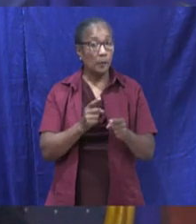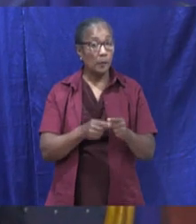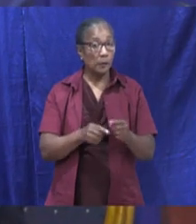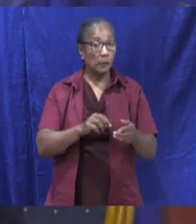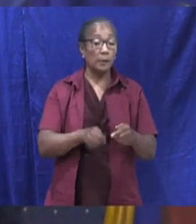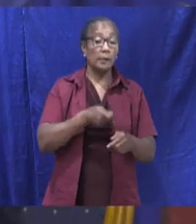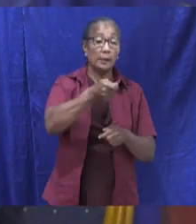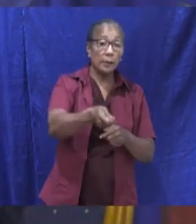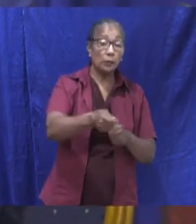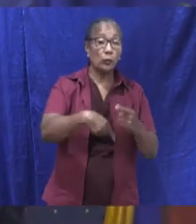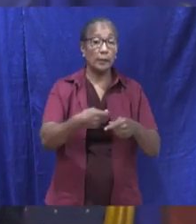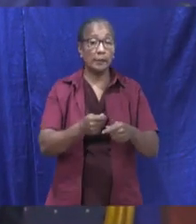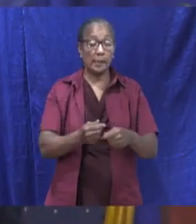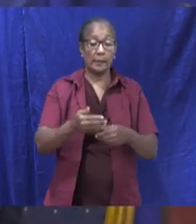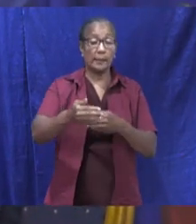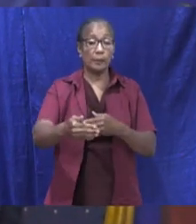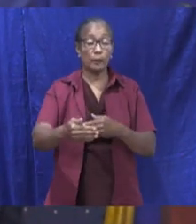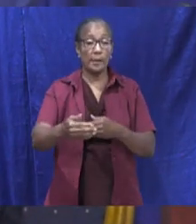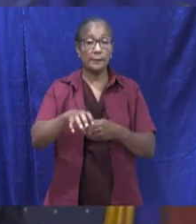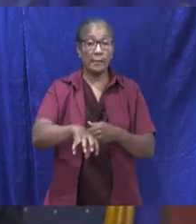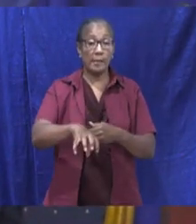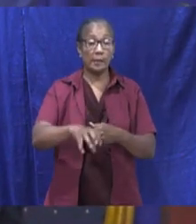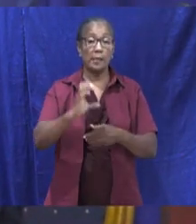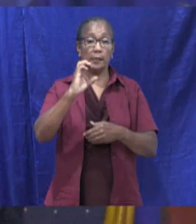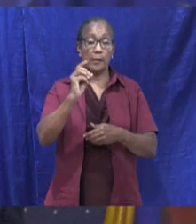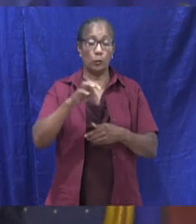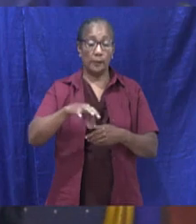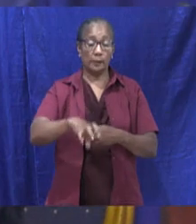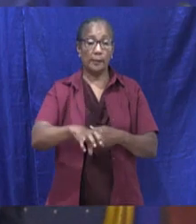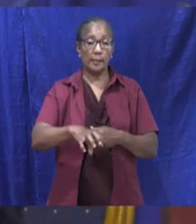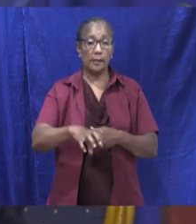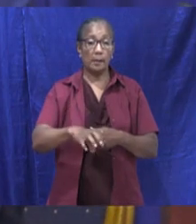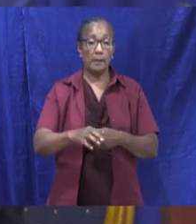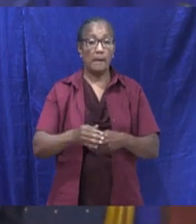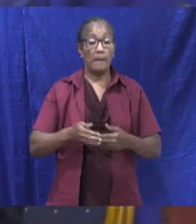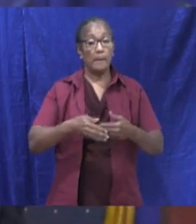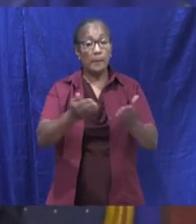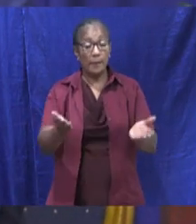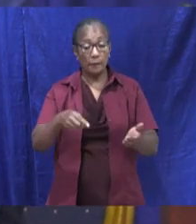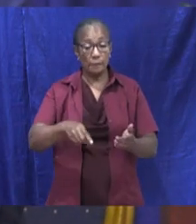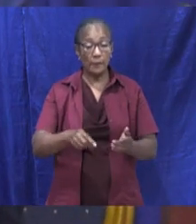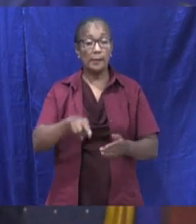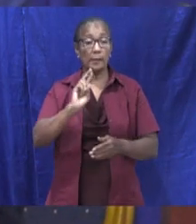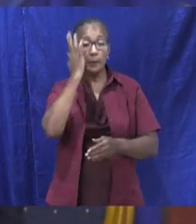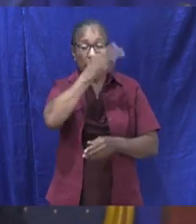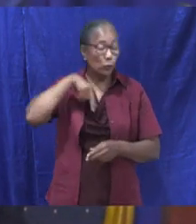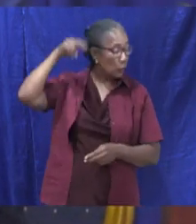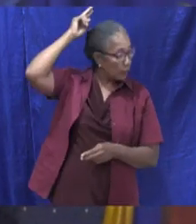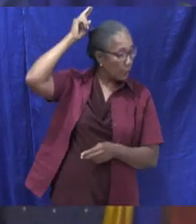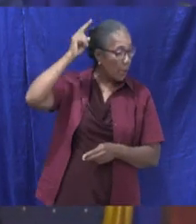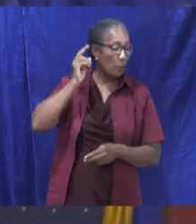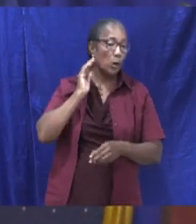geretourneerd naar de dichtstbijzijnde diplomatieke of consulaire missie van de Republiek Suriname worden